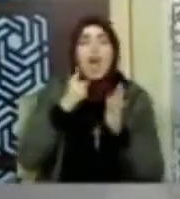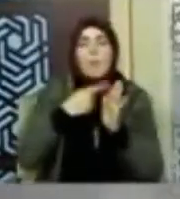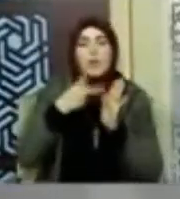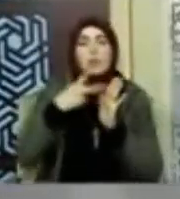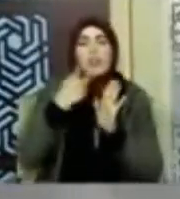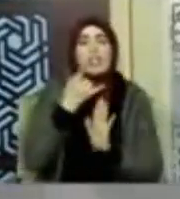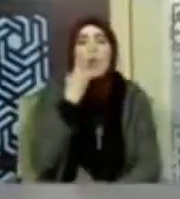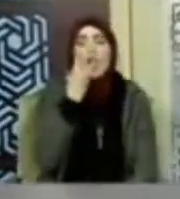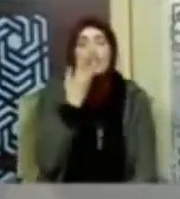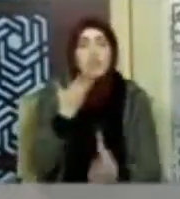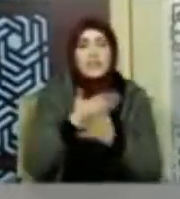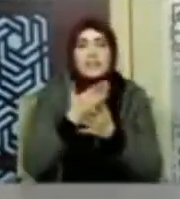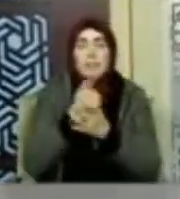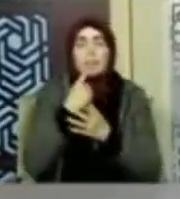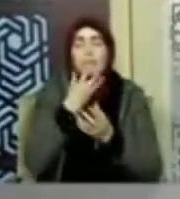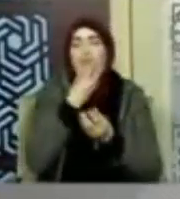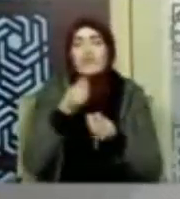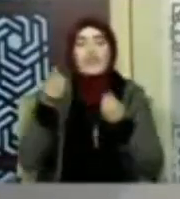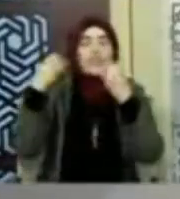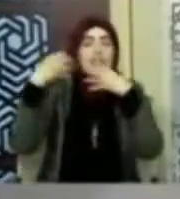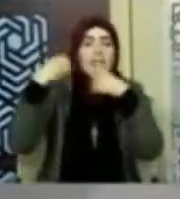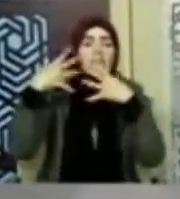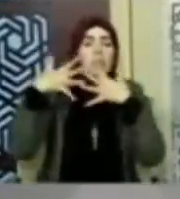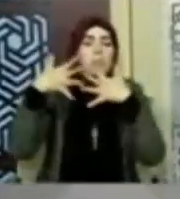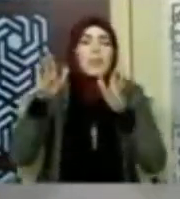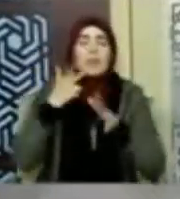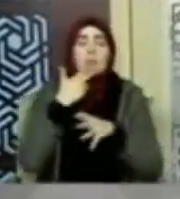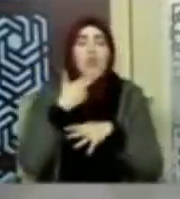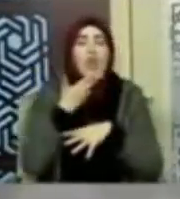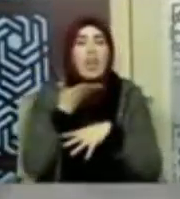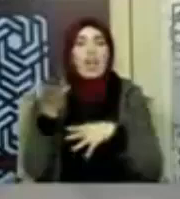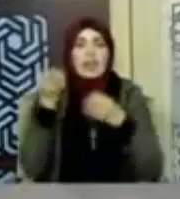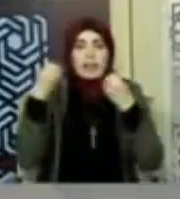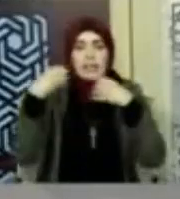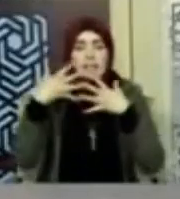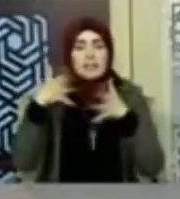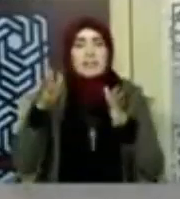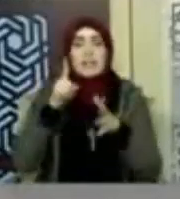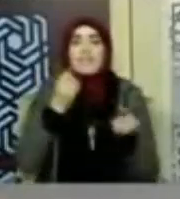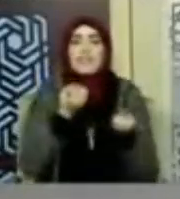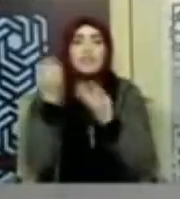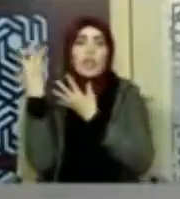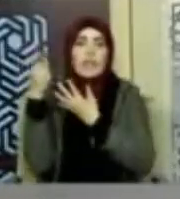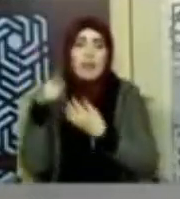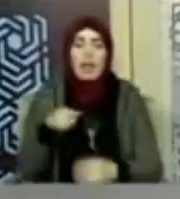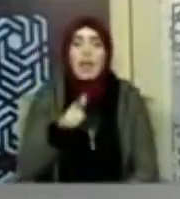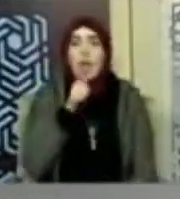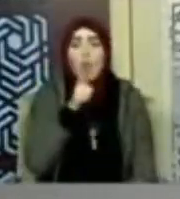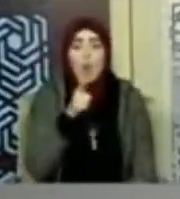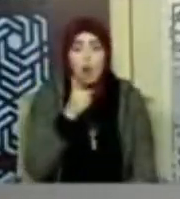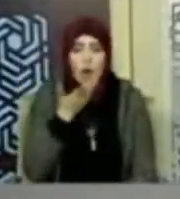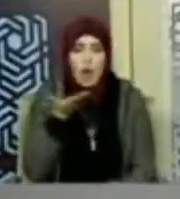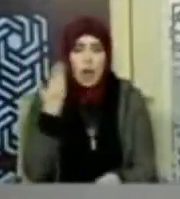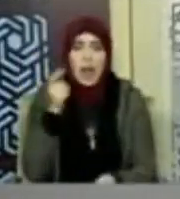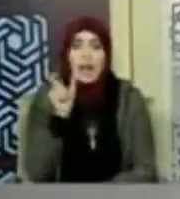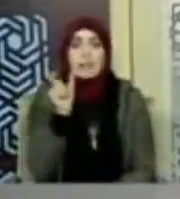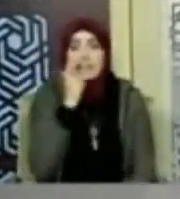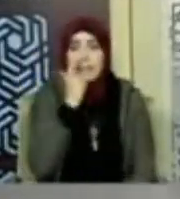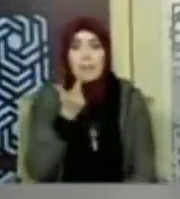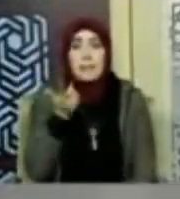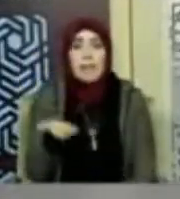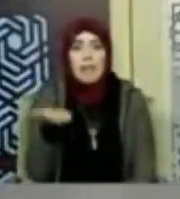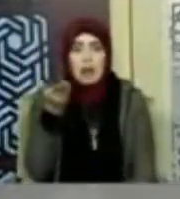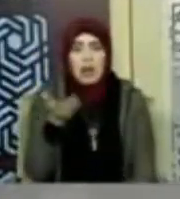10 مرات لما يرى من فضل الله عز وجل عليه. ولهذا كان نبينا صلى الله عليه